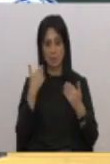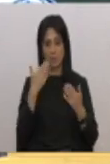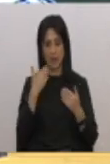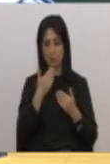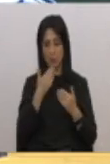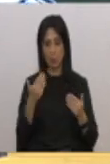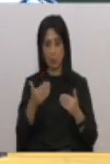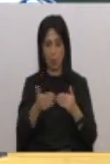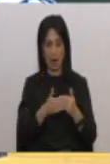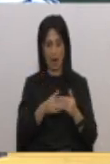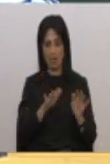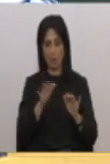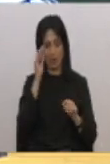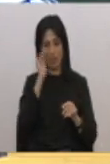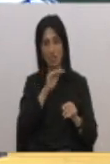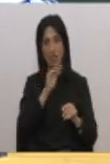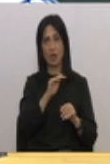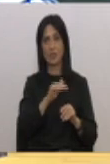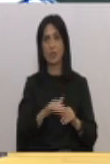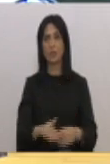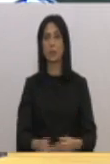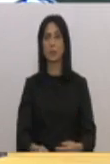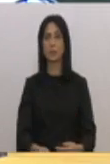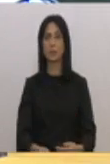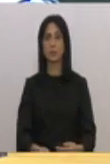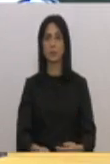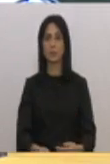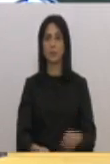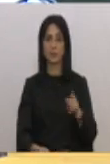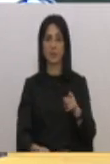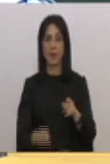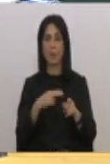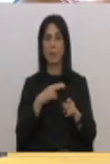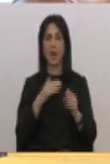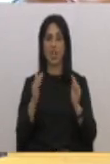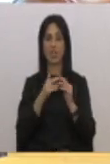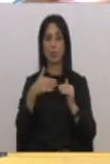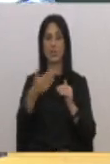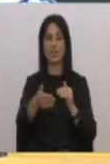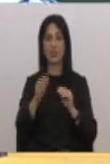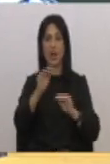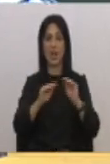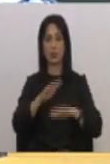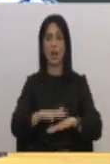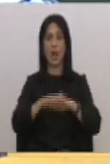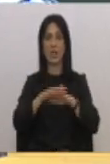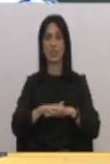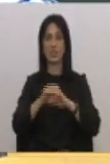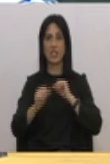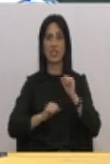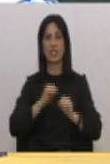ბოლო უახლოეს მოვლენებს შეგახსენებთ, რომ აი აქ პარლამენტის შენობის წინ აწყობით აქციებს,